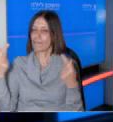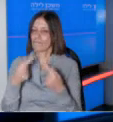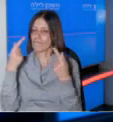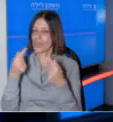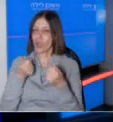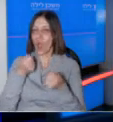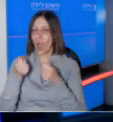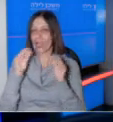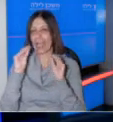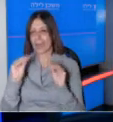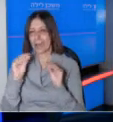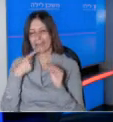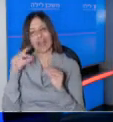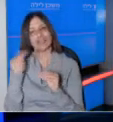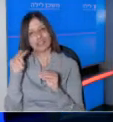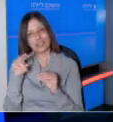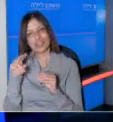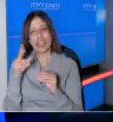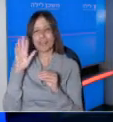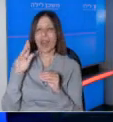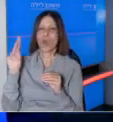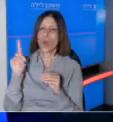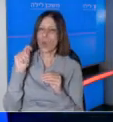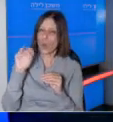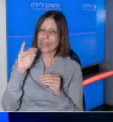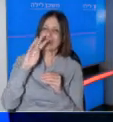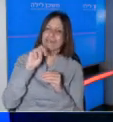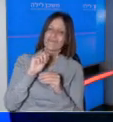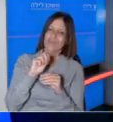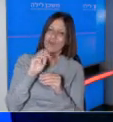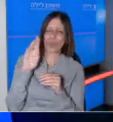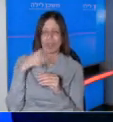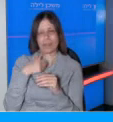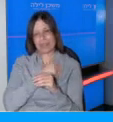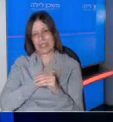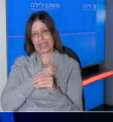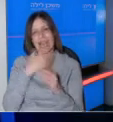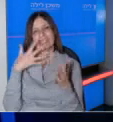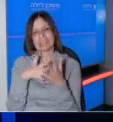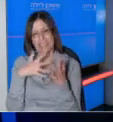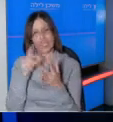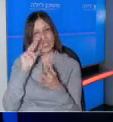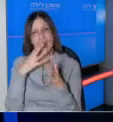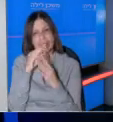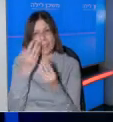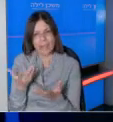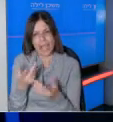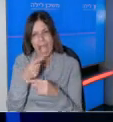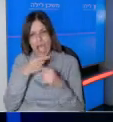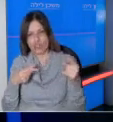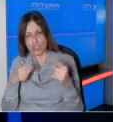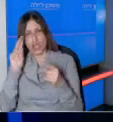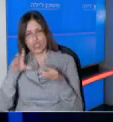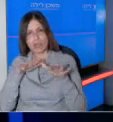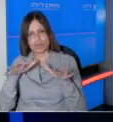העורך לבמה, בואו ניתן את הקרדיט לשניהם על רותי נבון. רותי, אני מתנצל. הסקר הזה, יש על מה לדבר בכלל, חצי שנה יש